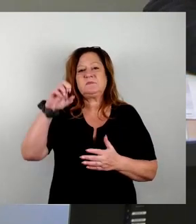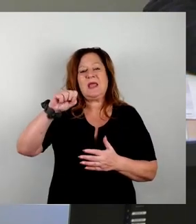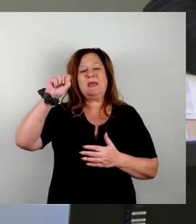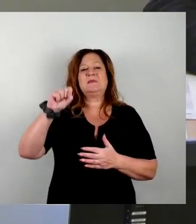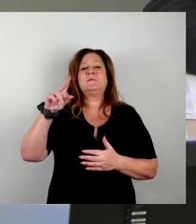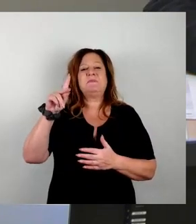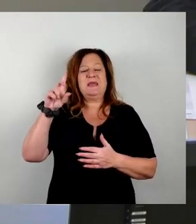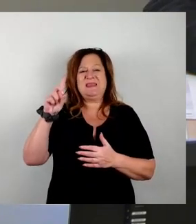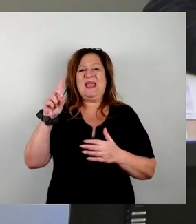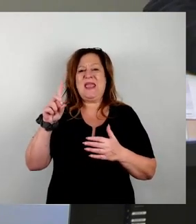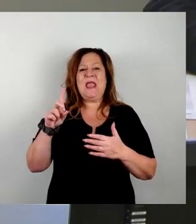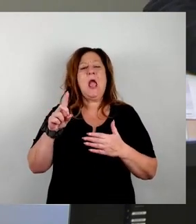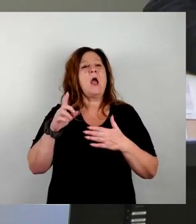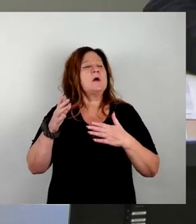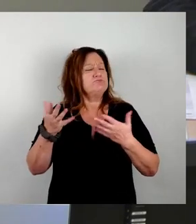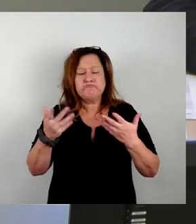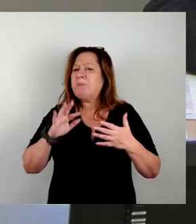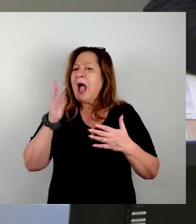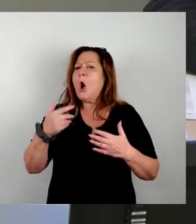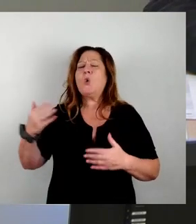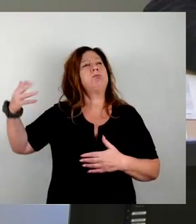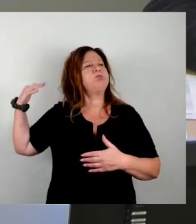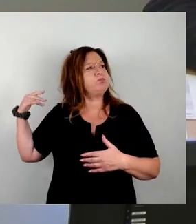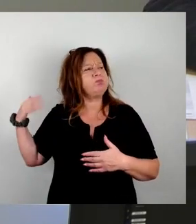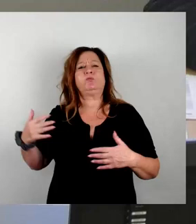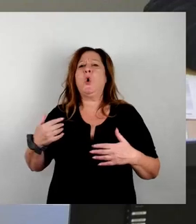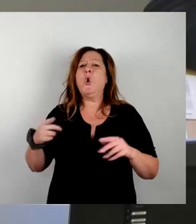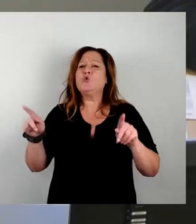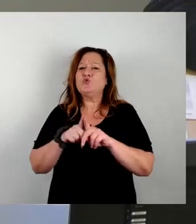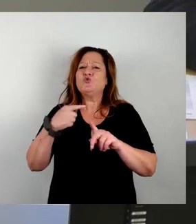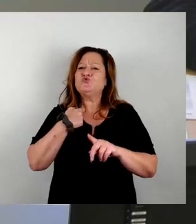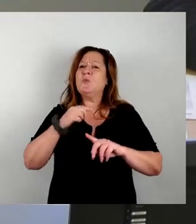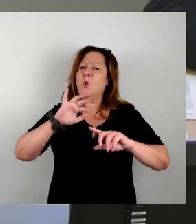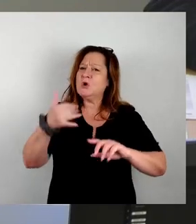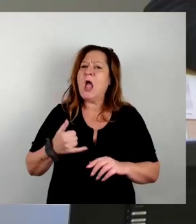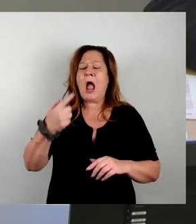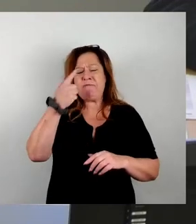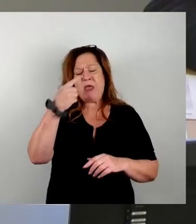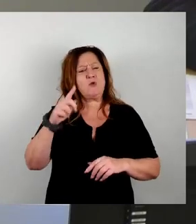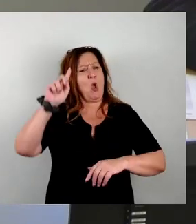mal zugestimmt, wenn sie uns logisch erschienen, wenn wir tatsächlich auch verstanden haben,